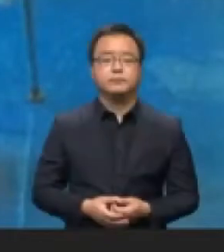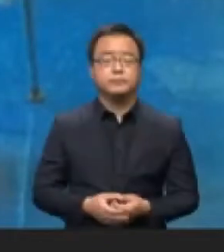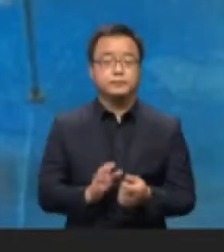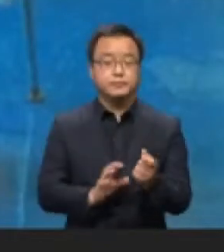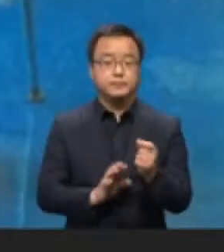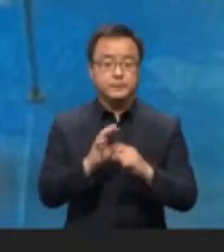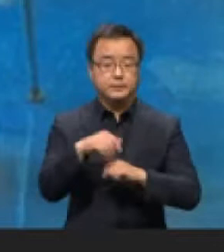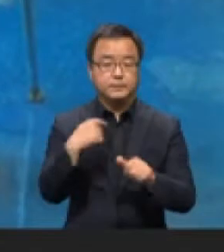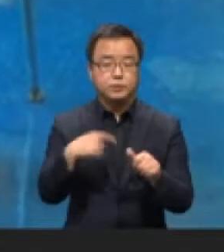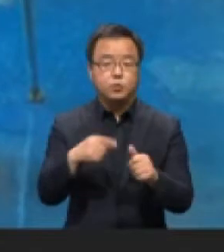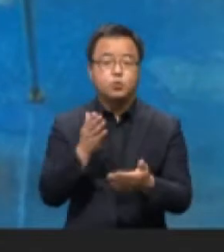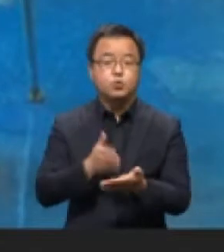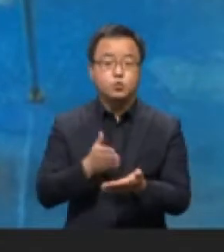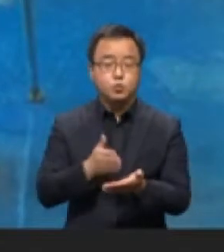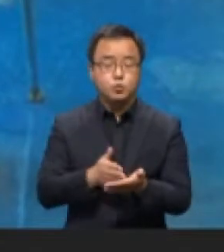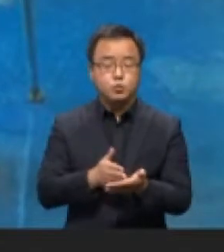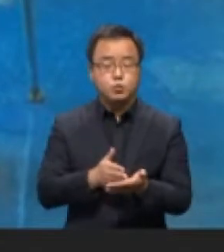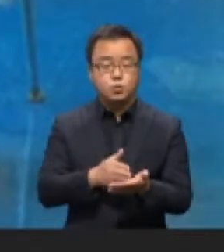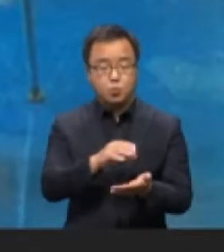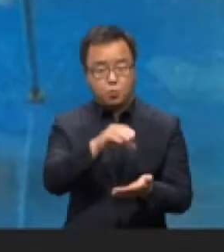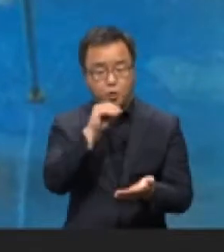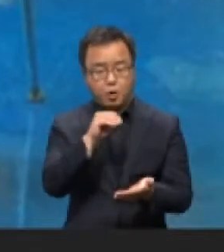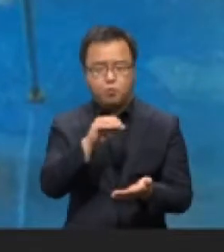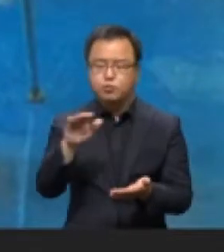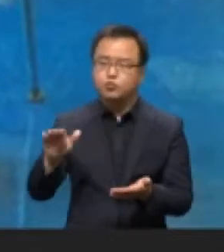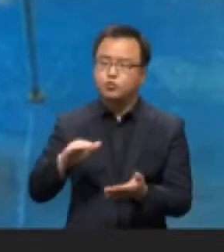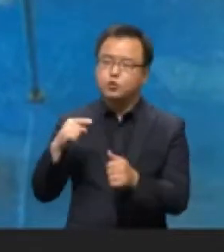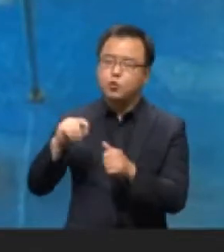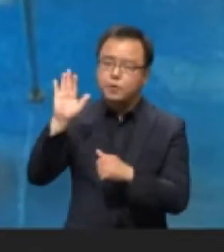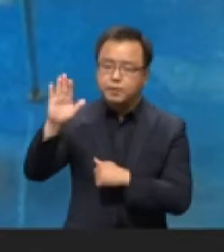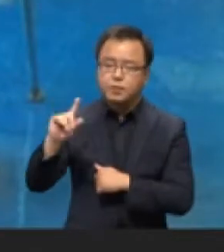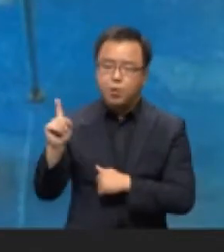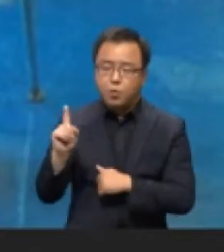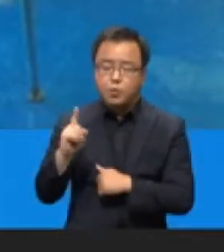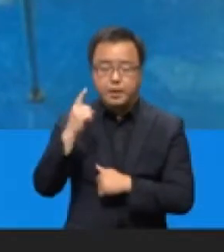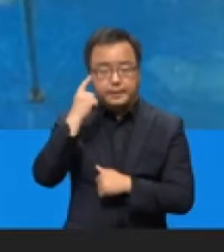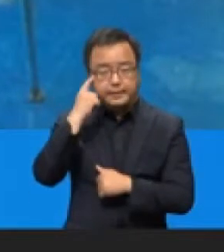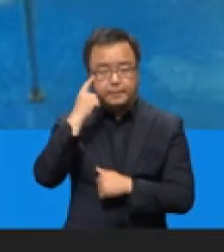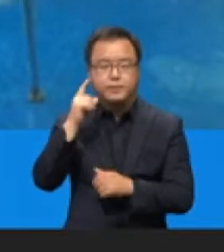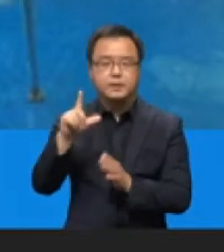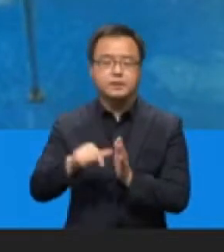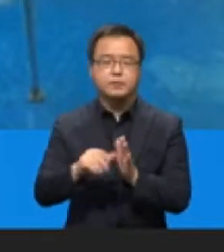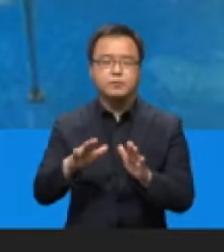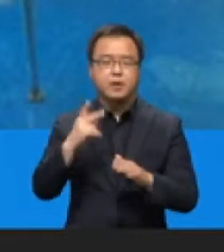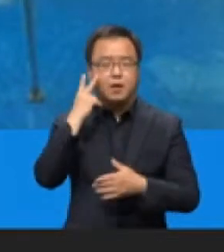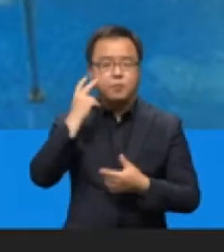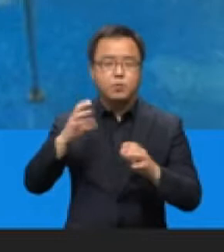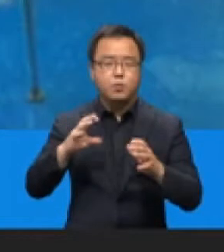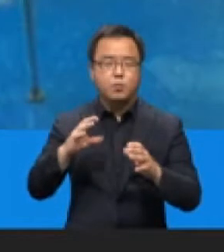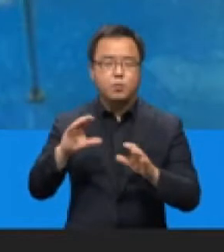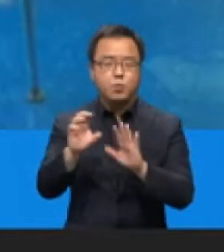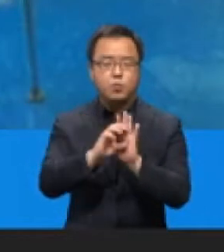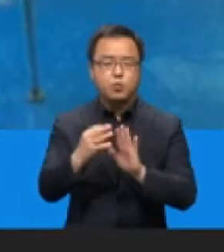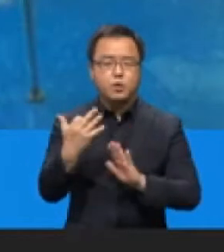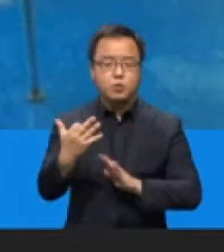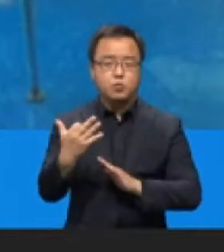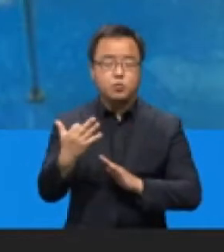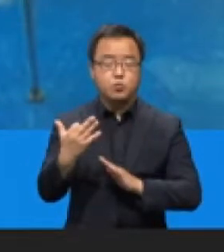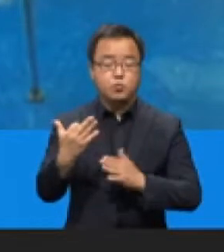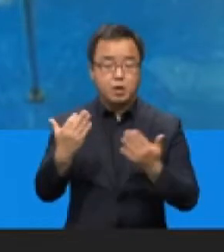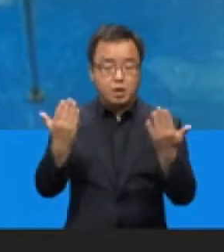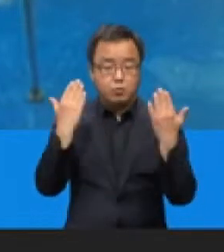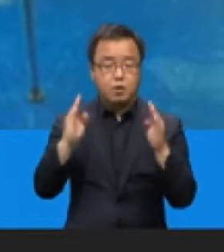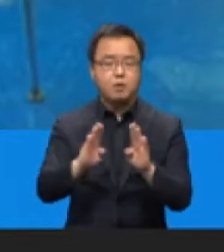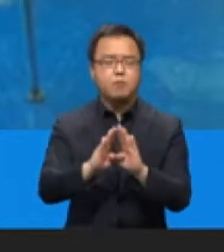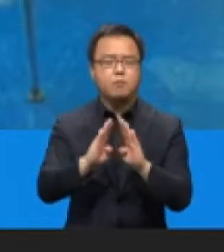네, 전 세계 교육 뉴스를 통해 우리 교육의 미래를 모색해보는 시간입니다. 미국에서는 코로나19로 학교가 문을 열지 못하면서